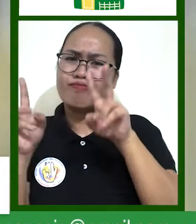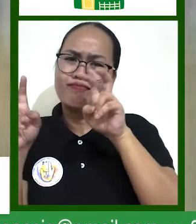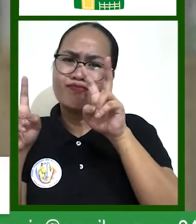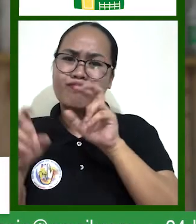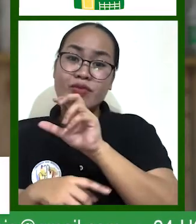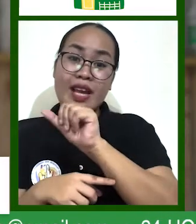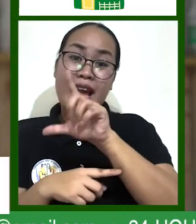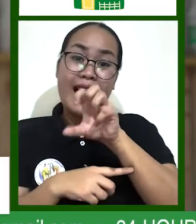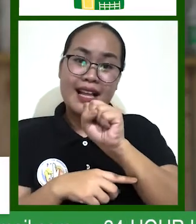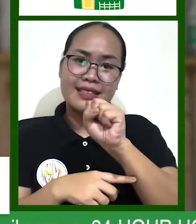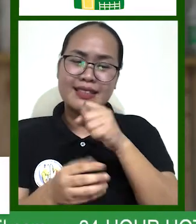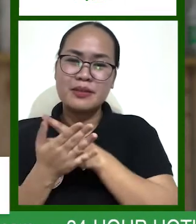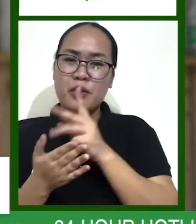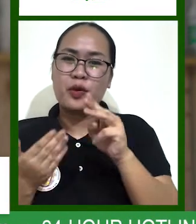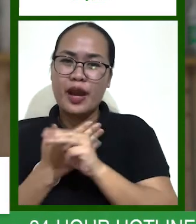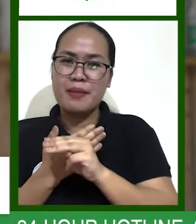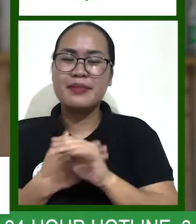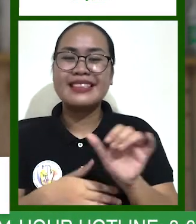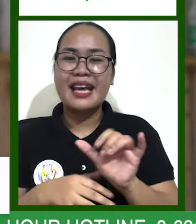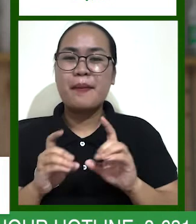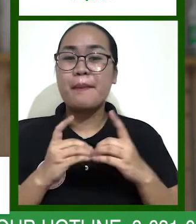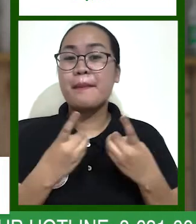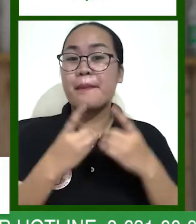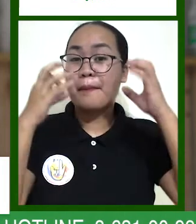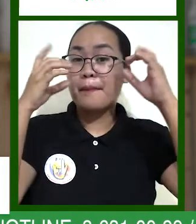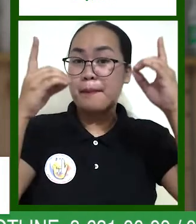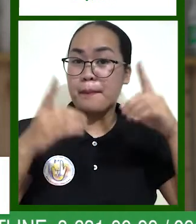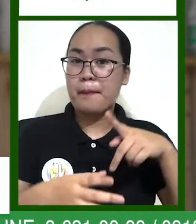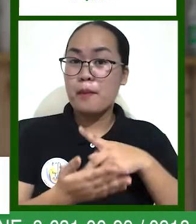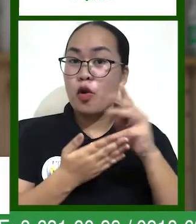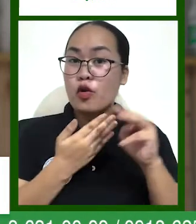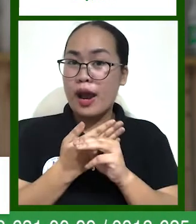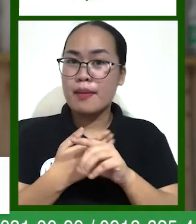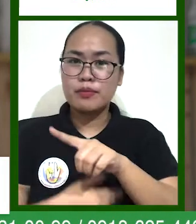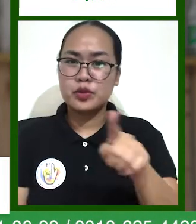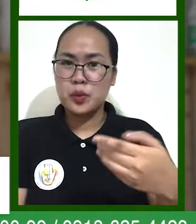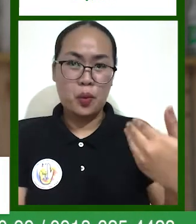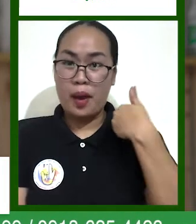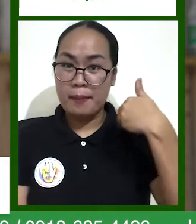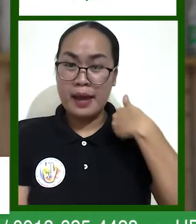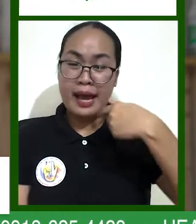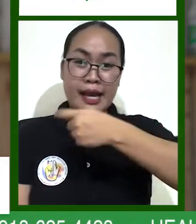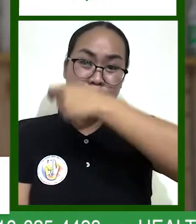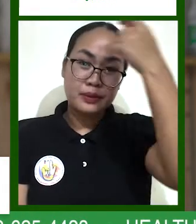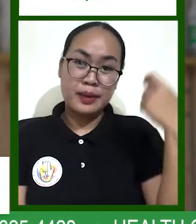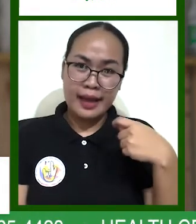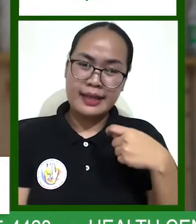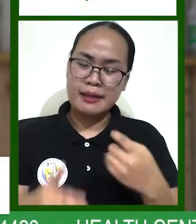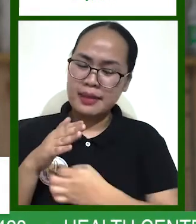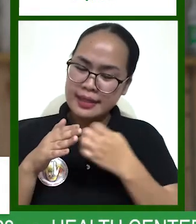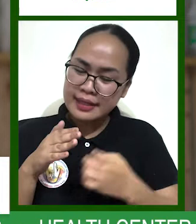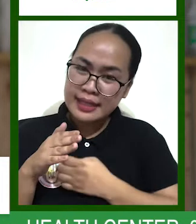yung programa ng DepEd na kung kayo po ay undergraduate, kaya nga hindi kayo nakagraduate ng elementary, hindi